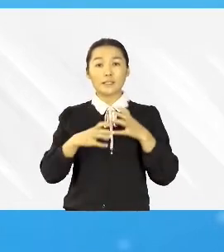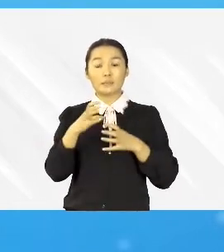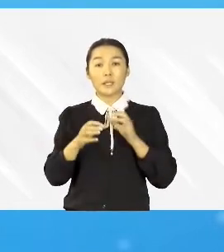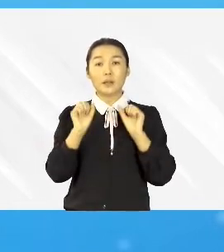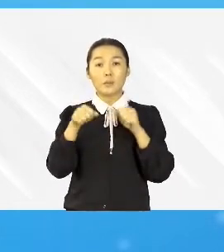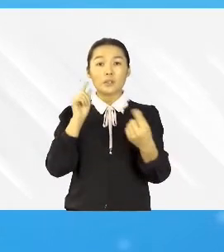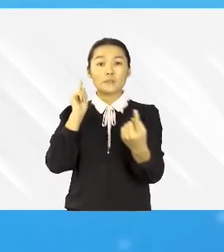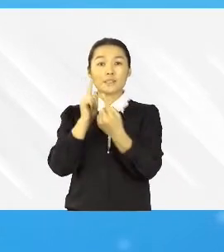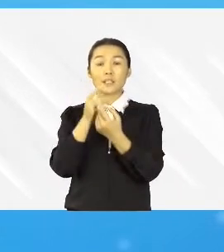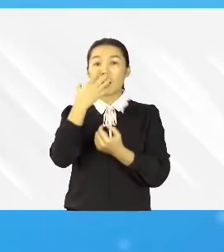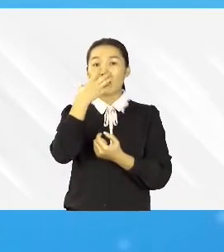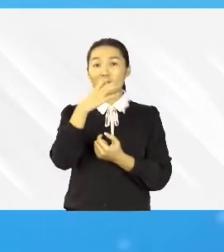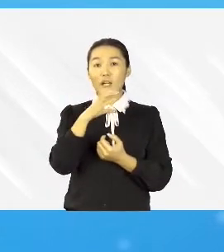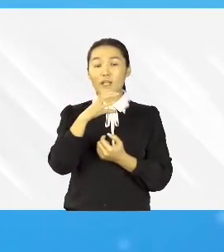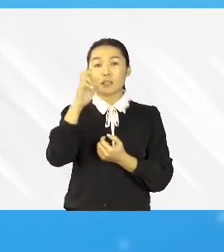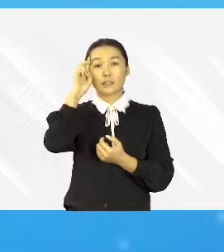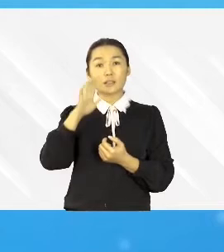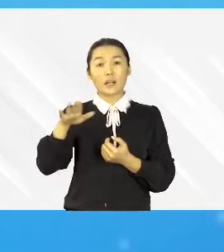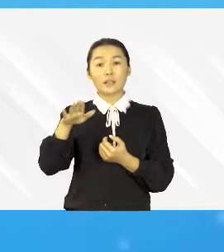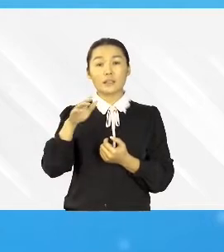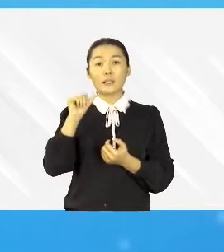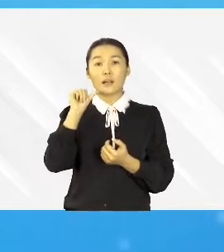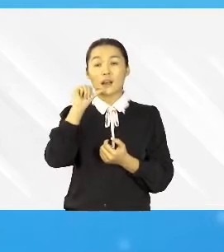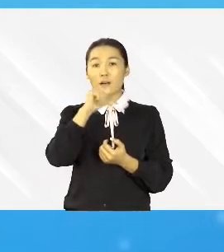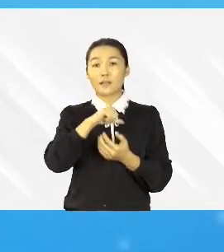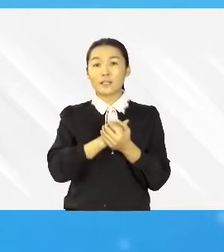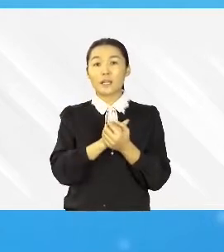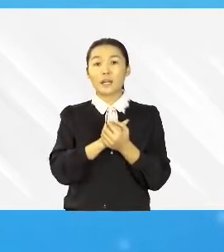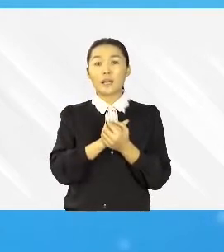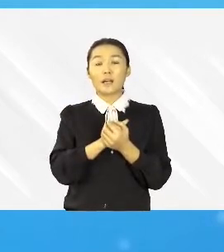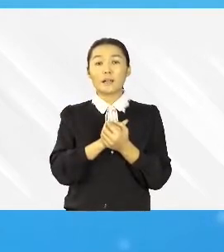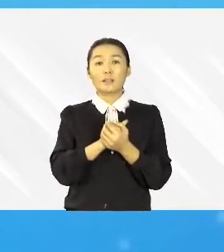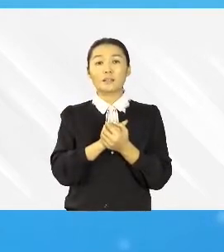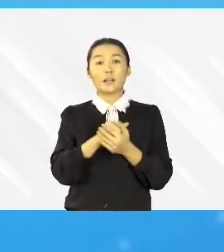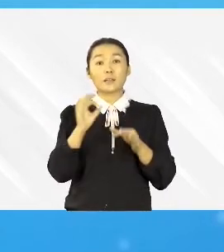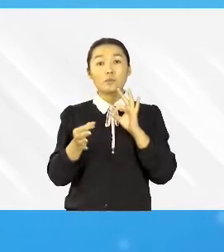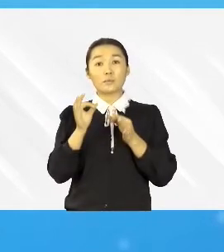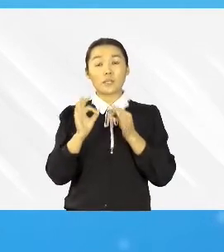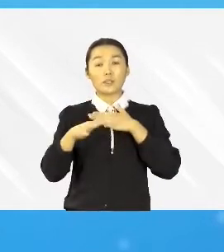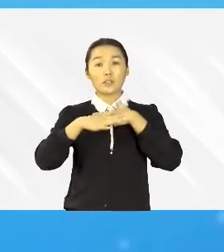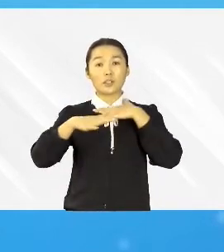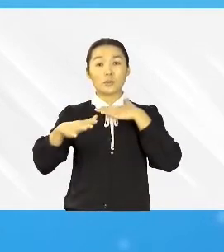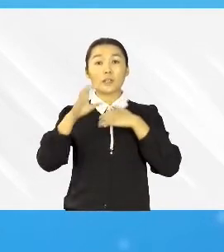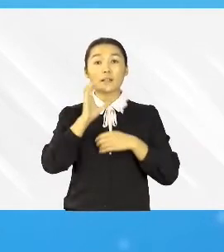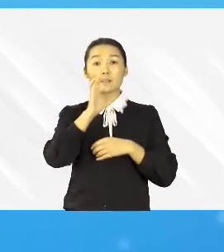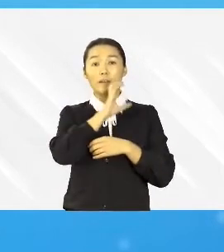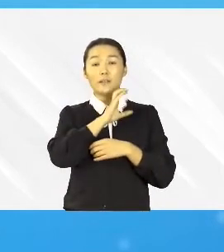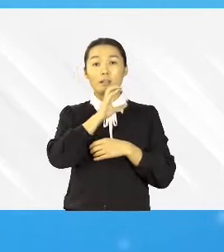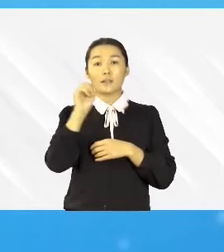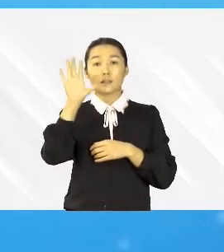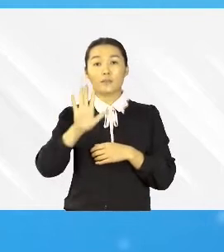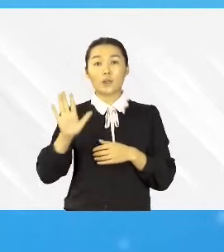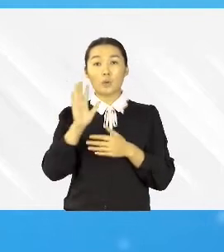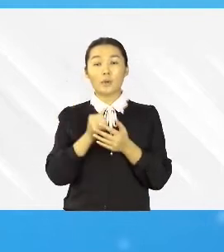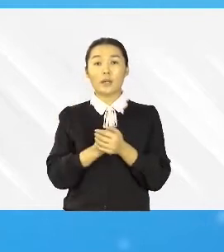встретить как в жарких странах Африки, так и в умеренных широтах Северной Европы. Даже в полярных областях и безводных